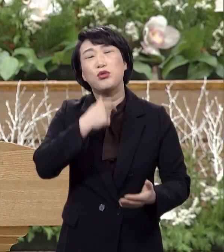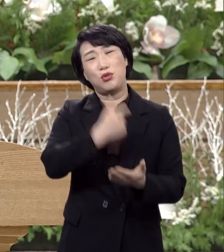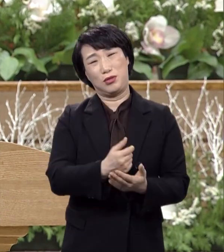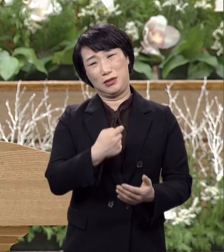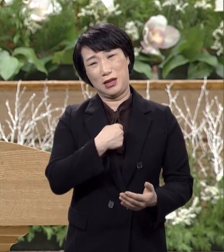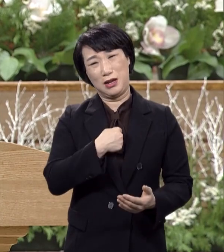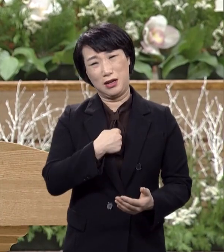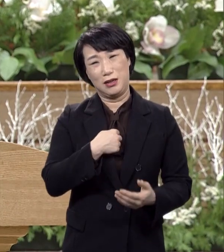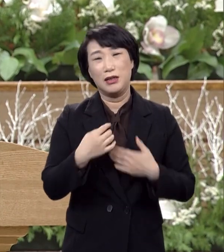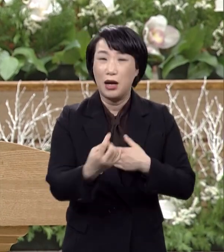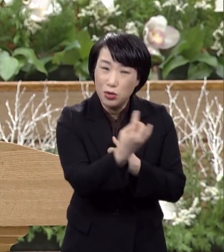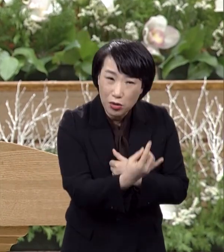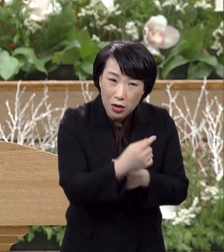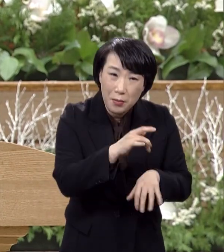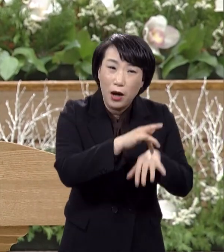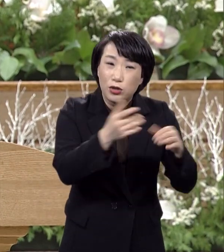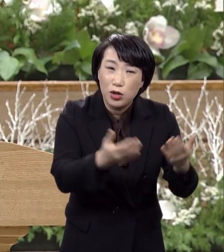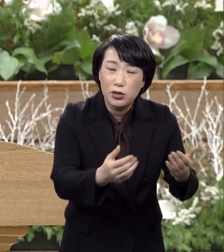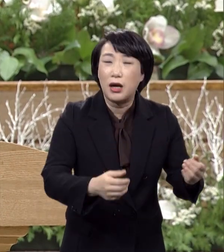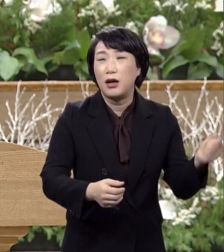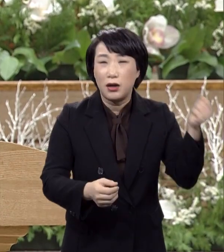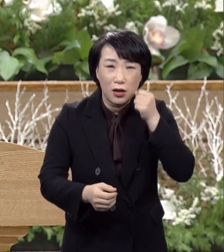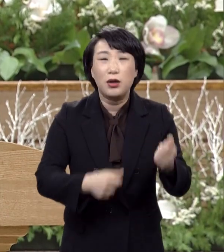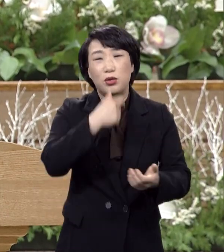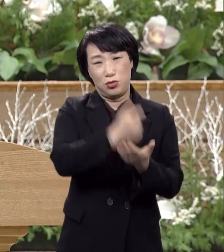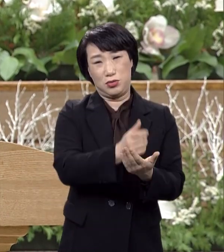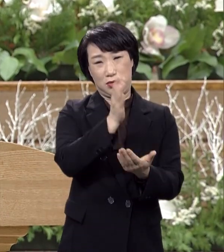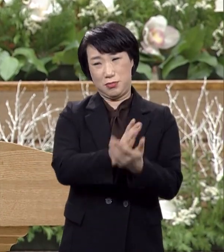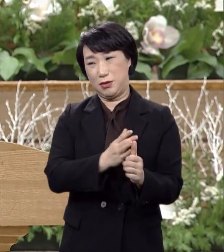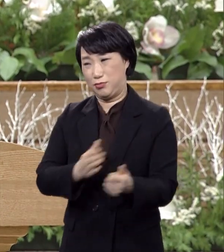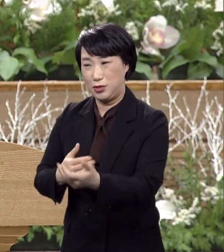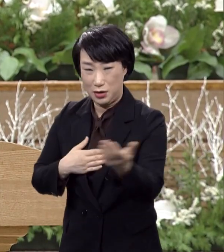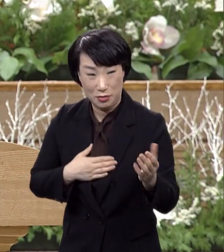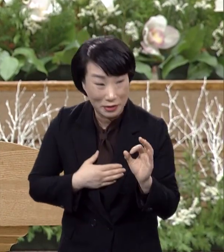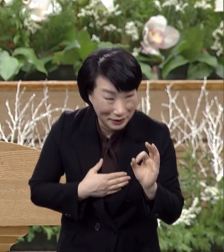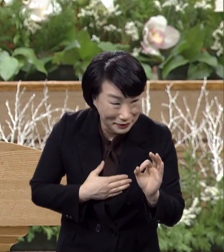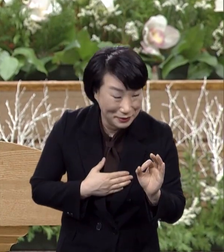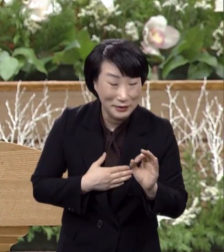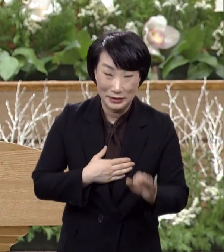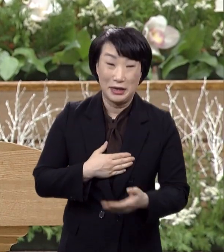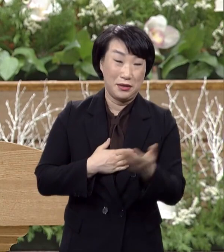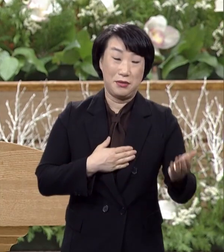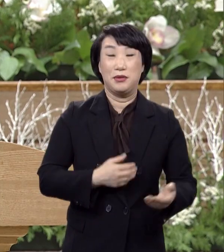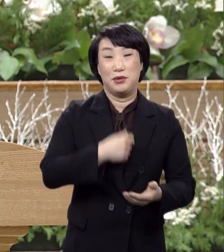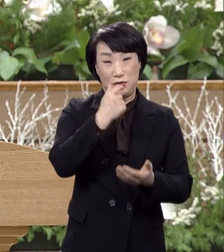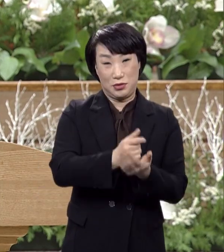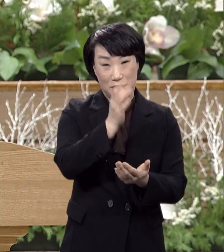나를 속이는 마귀 사단 귀신에게 당하지 말자 이 말입니다. 절대 당하지 말자.